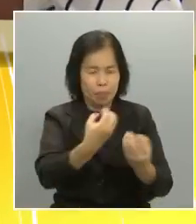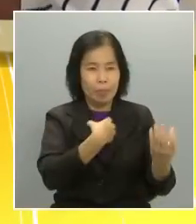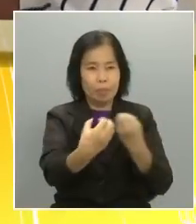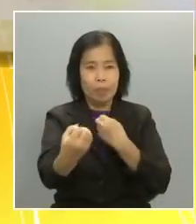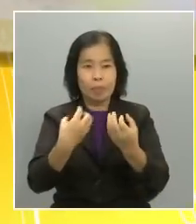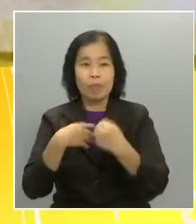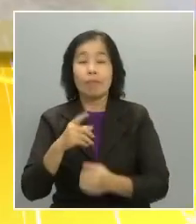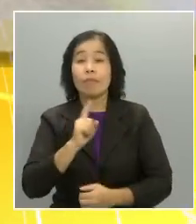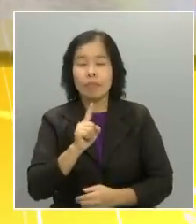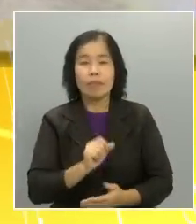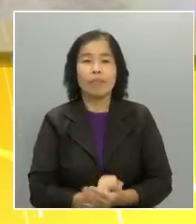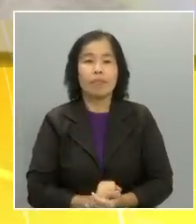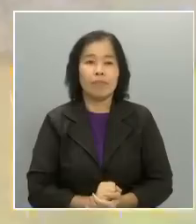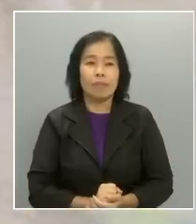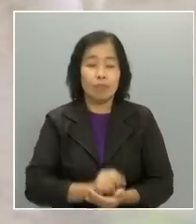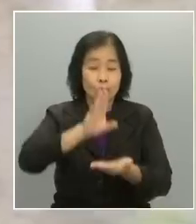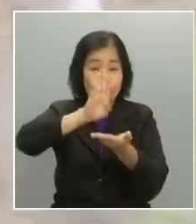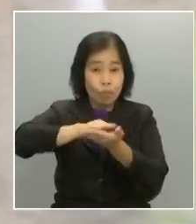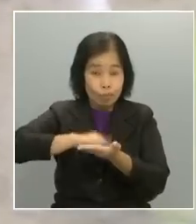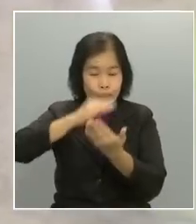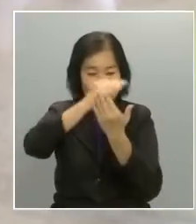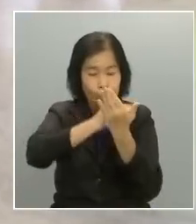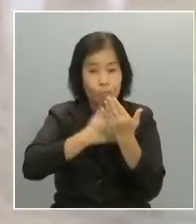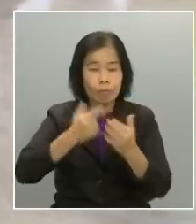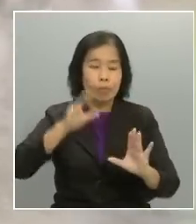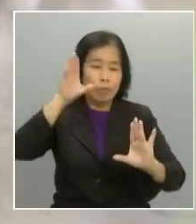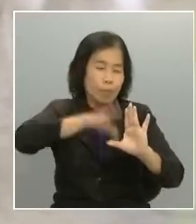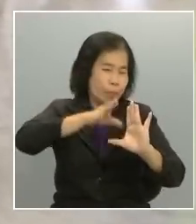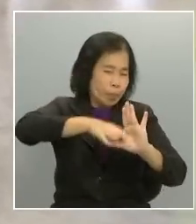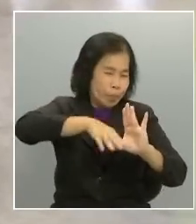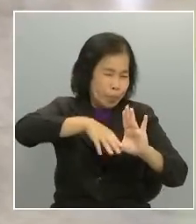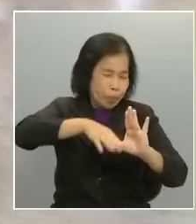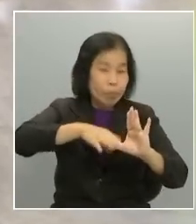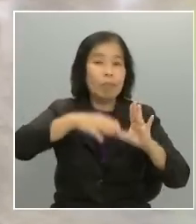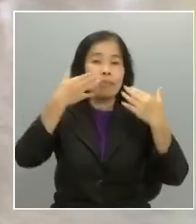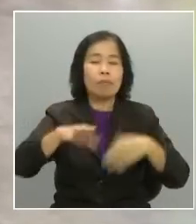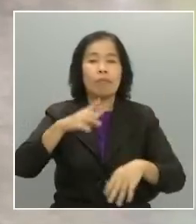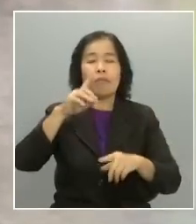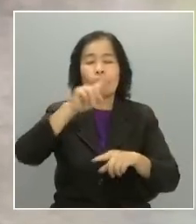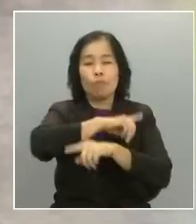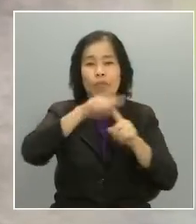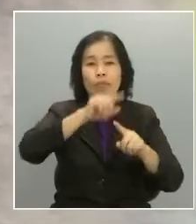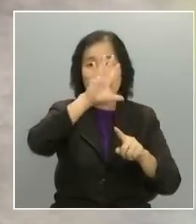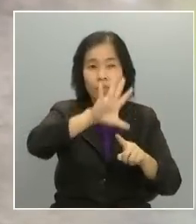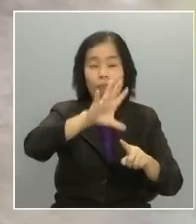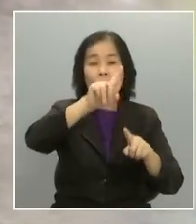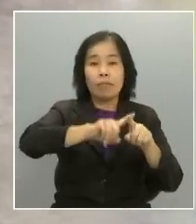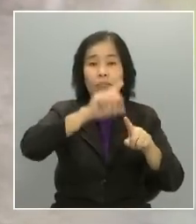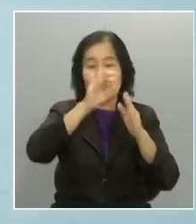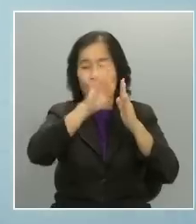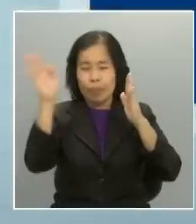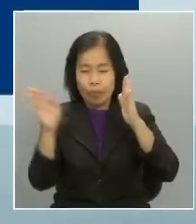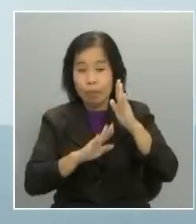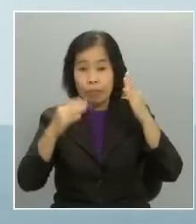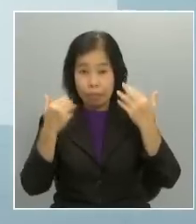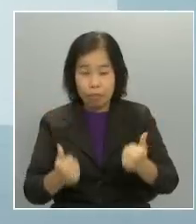ผู้อย่างนี้ครับถ้าดูข้อมูลล่าสุดเนี่ยลงทะเบียนบัตรสวัสดิการแห่งรัฐตั้งแต่วันที่ 5ถึง 8กันยายนปรากฏว่าจาก